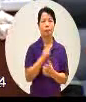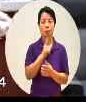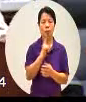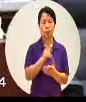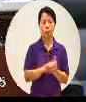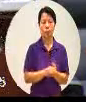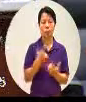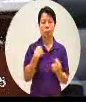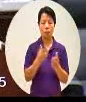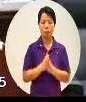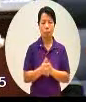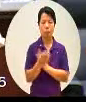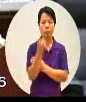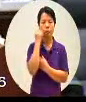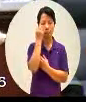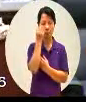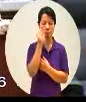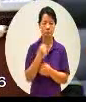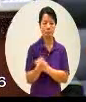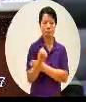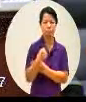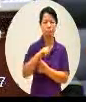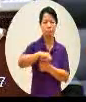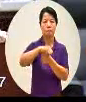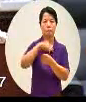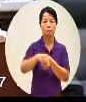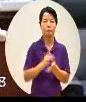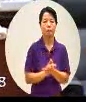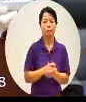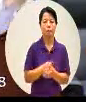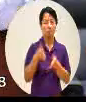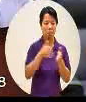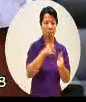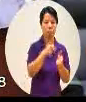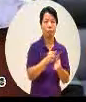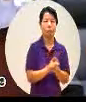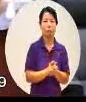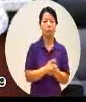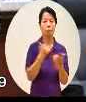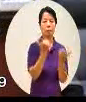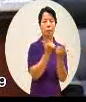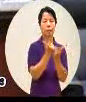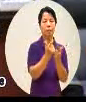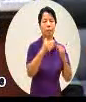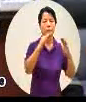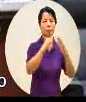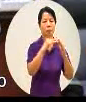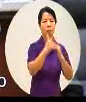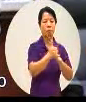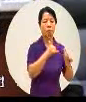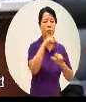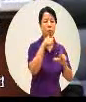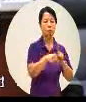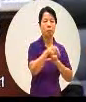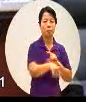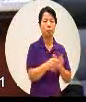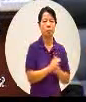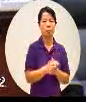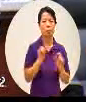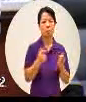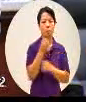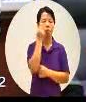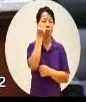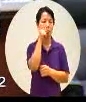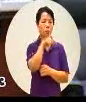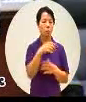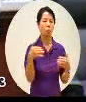一直讲要变观光，要有诶无诶。啊，其实这个区块，伫北屋社区这个区块，我相信毋是观光诶